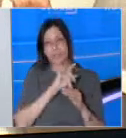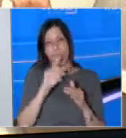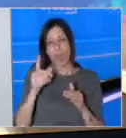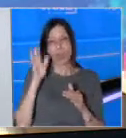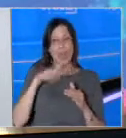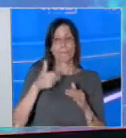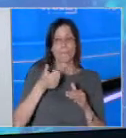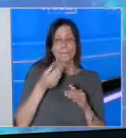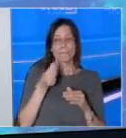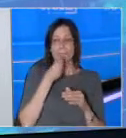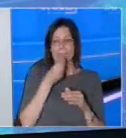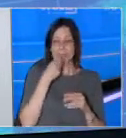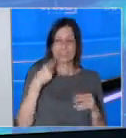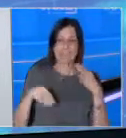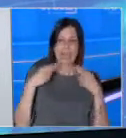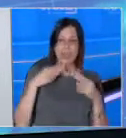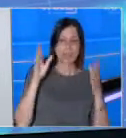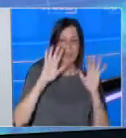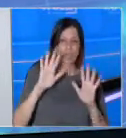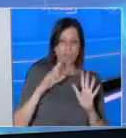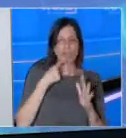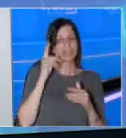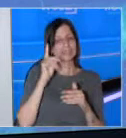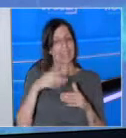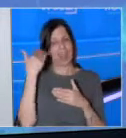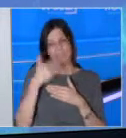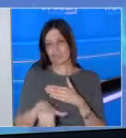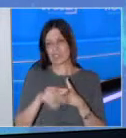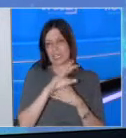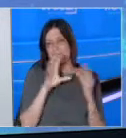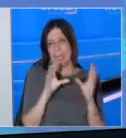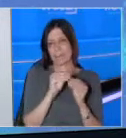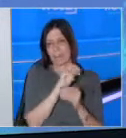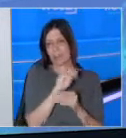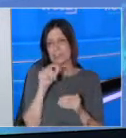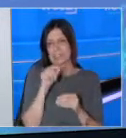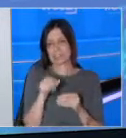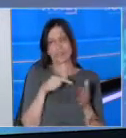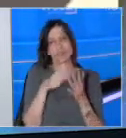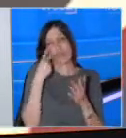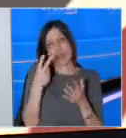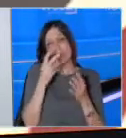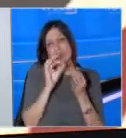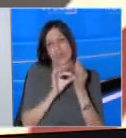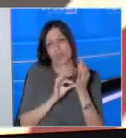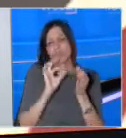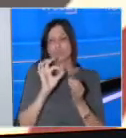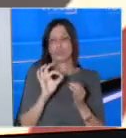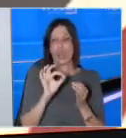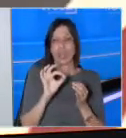מסעדות ובתי הקולנוע אומרים שצריך להפסיק עם העניין הזה, כי אנחנו רואים את הנתוני הקורונה